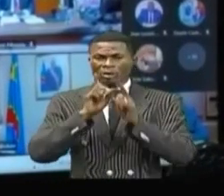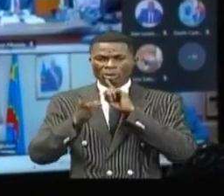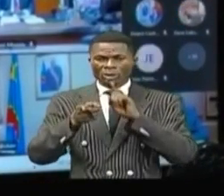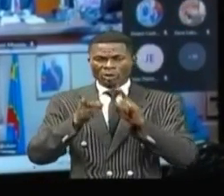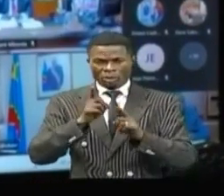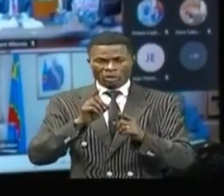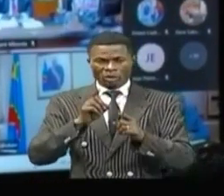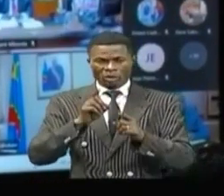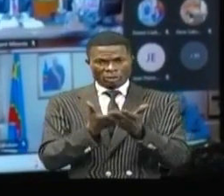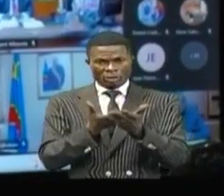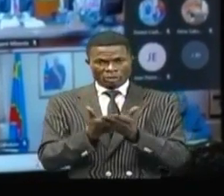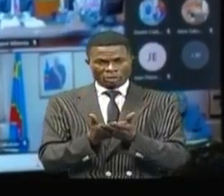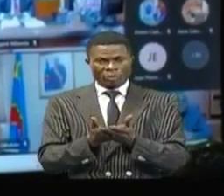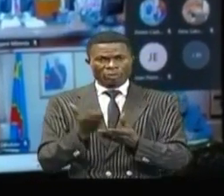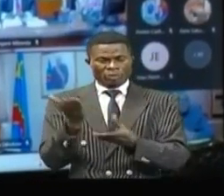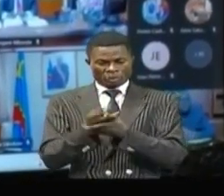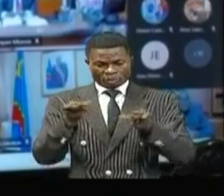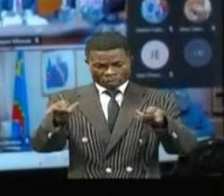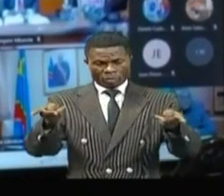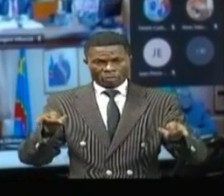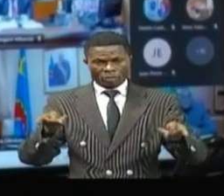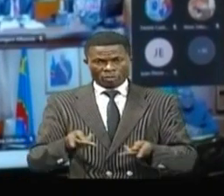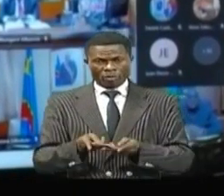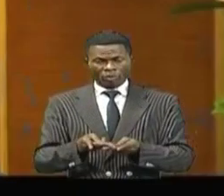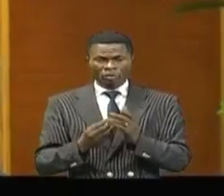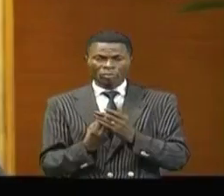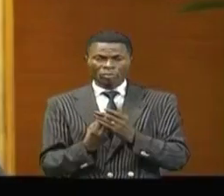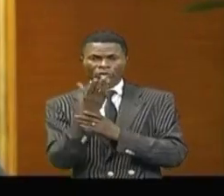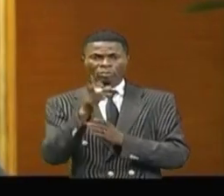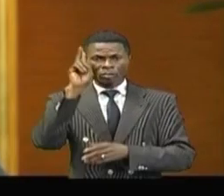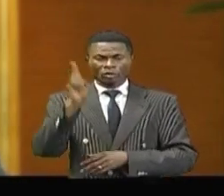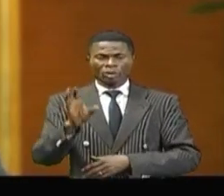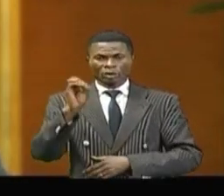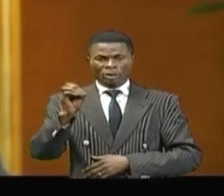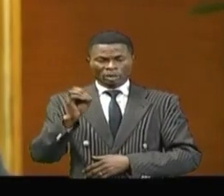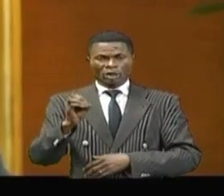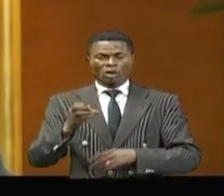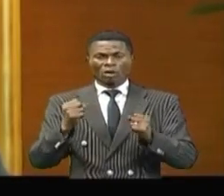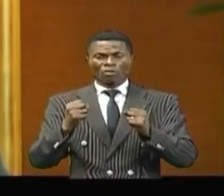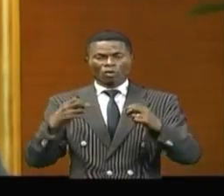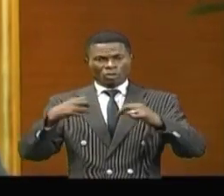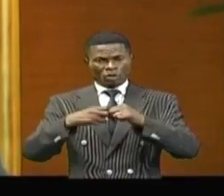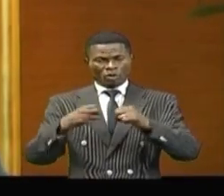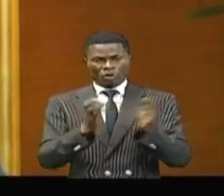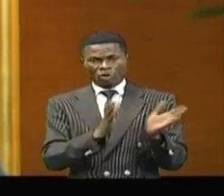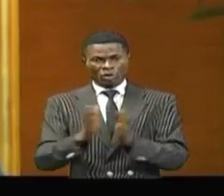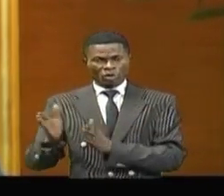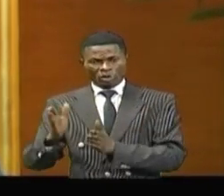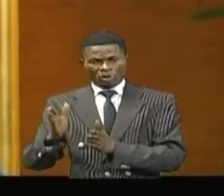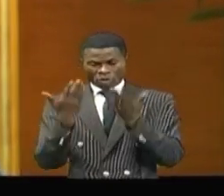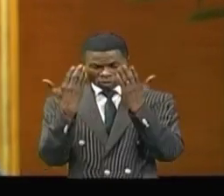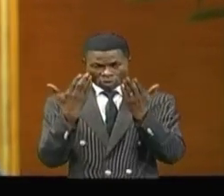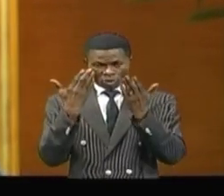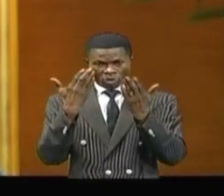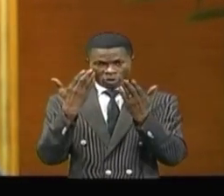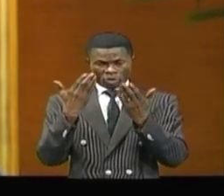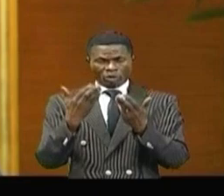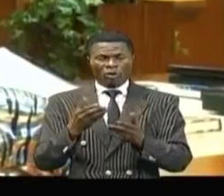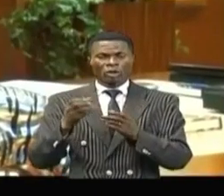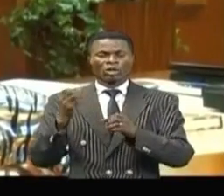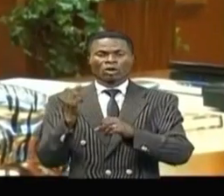au contrat de concession pour la production des 250 MW tels que prévus par les études faites par